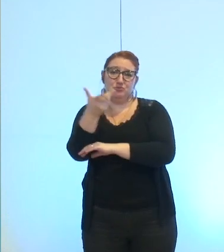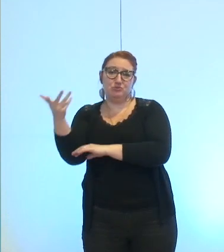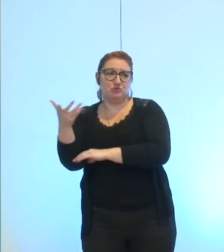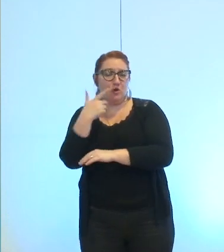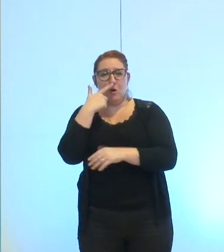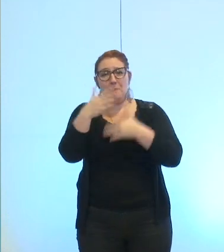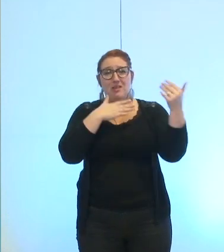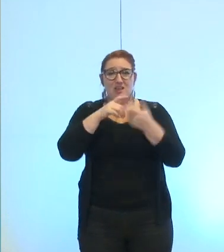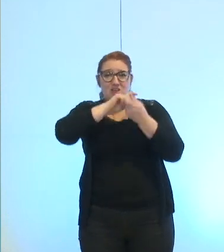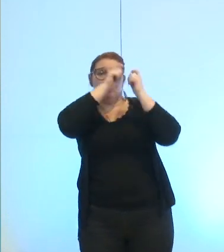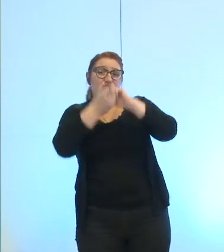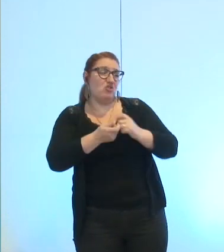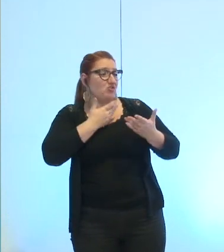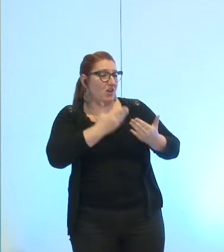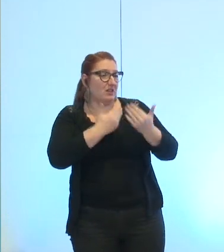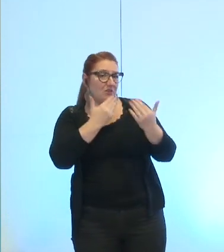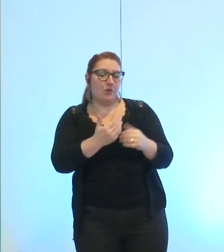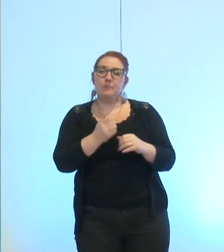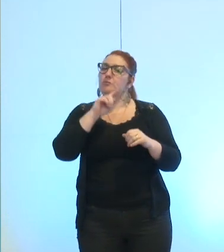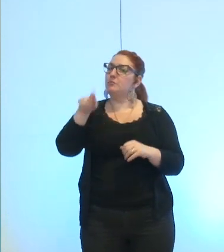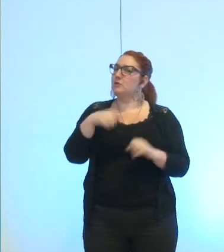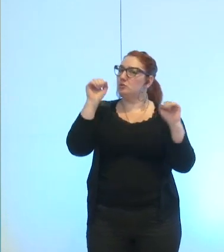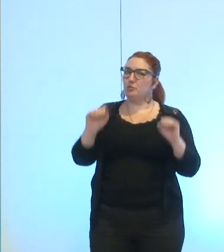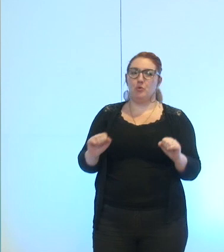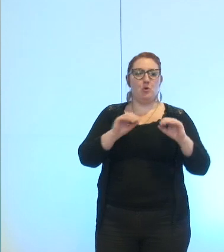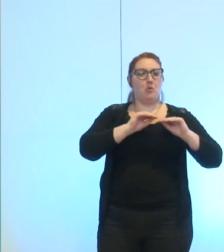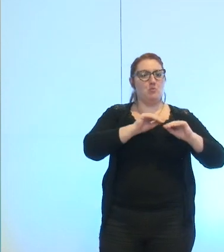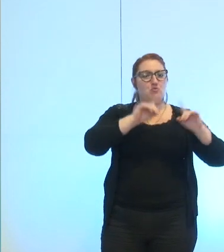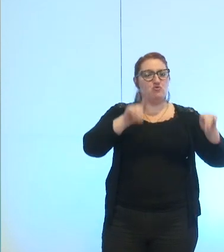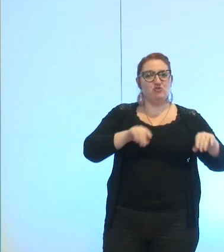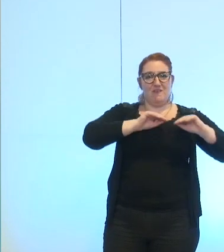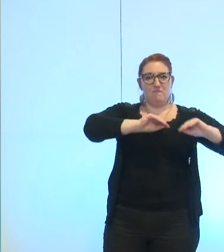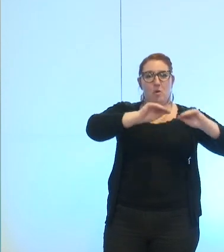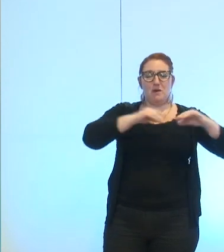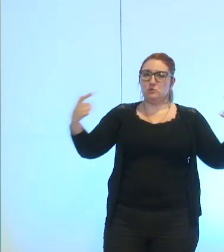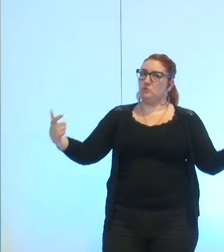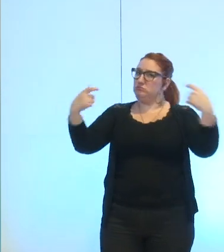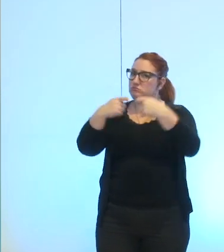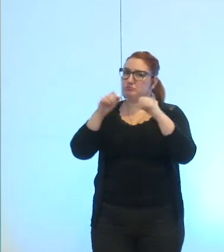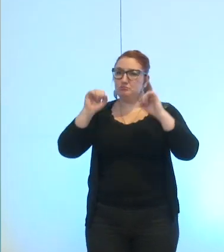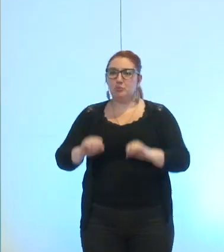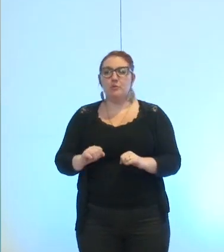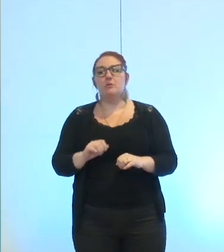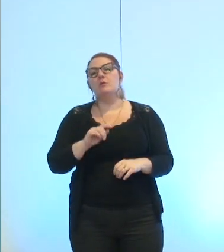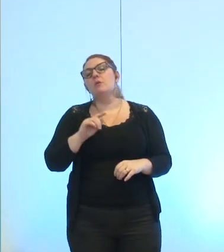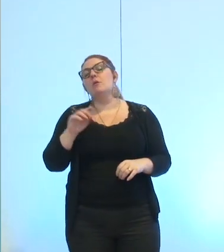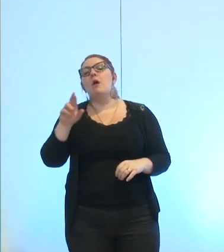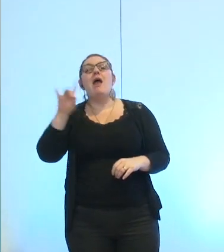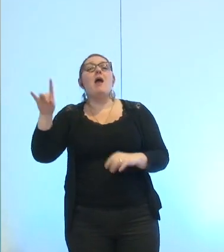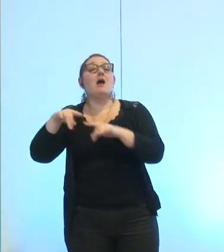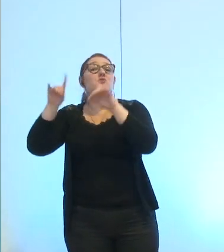face on peut mettre effectivement un budget formation qui comparativement effectivement au budget ressources humaines est